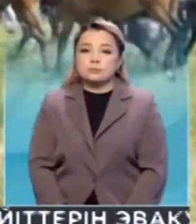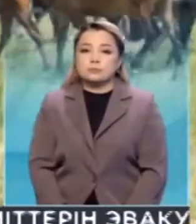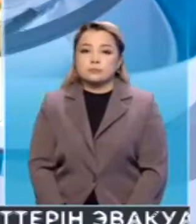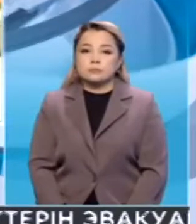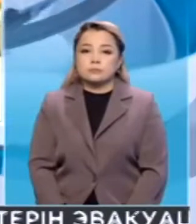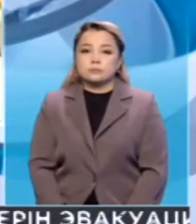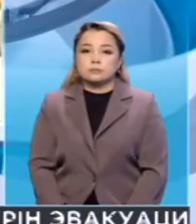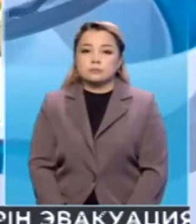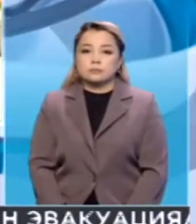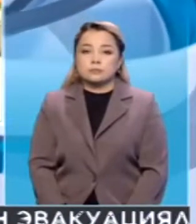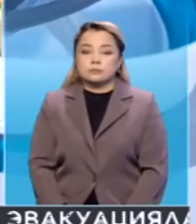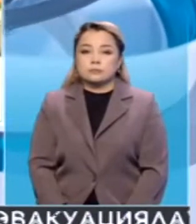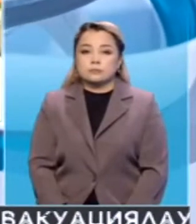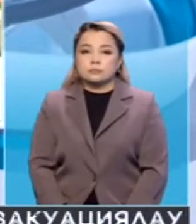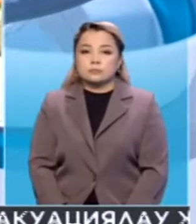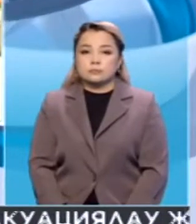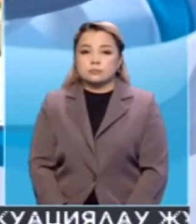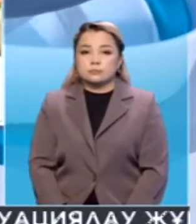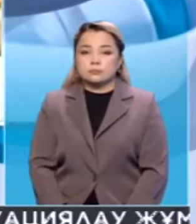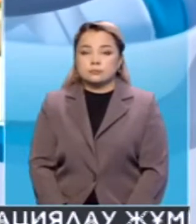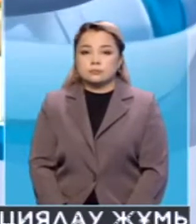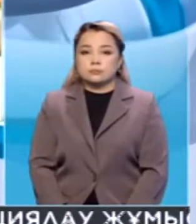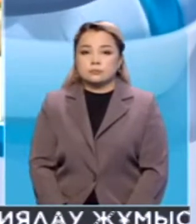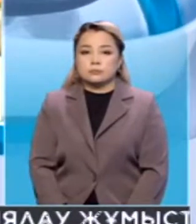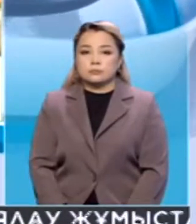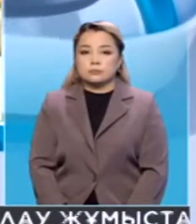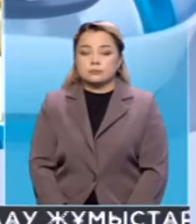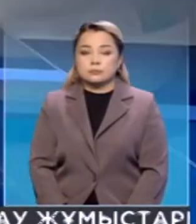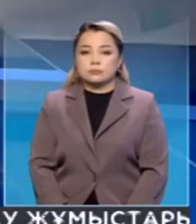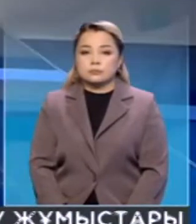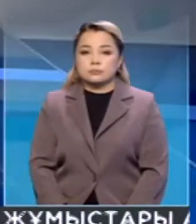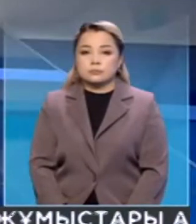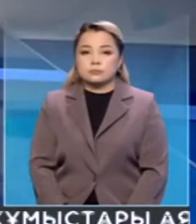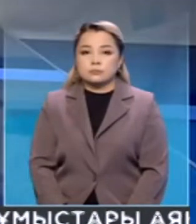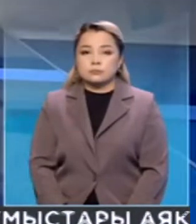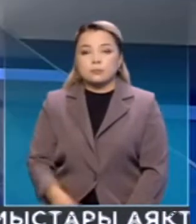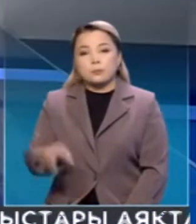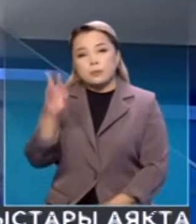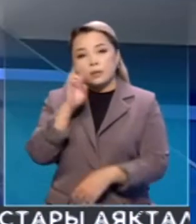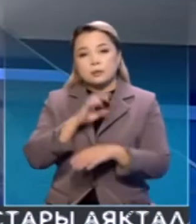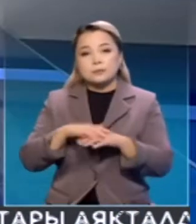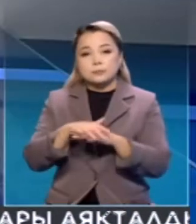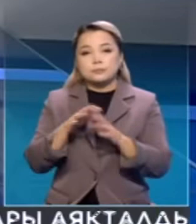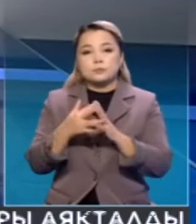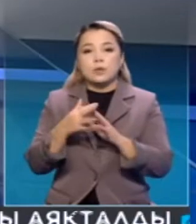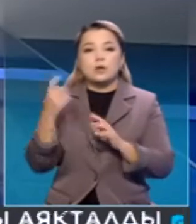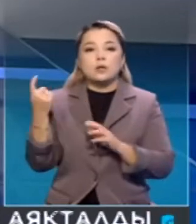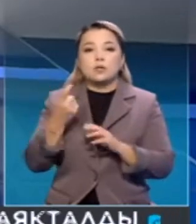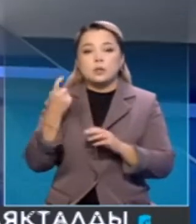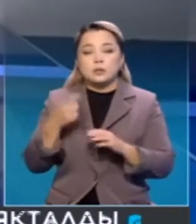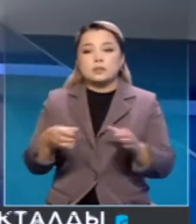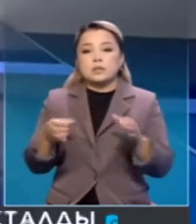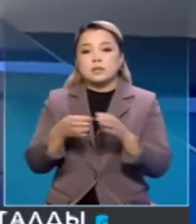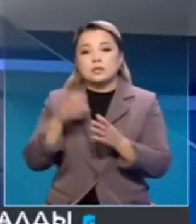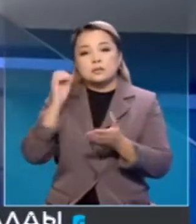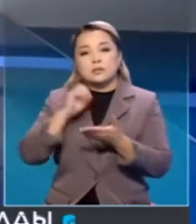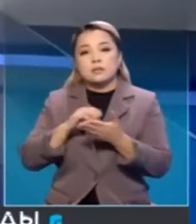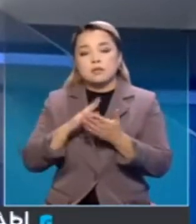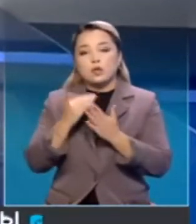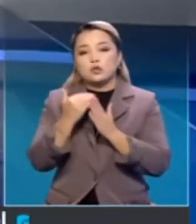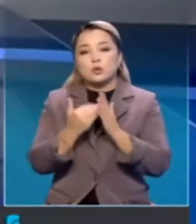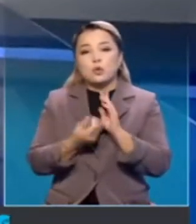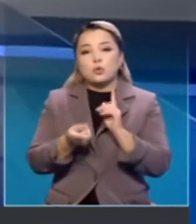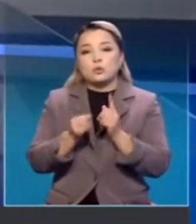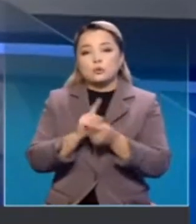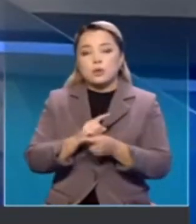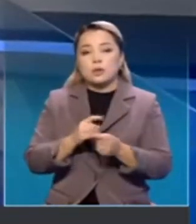Рахмет, Ошан. Жалғастырайық. Еліміздің ауыл шаруашылық саласы цифрлық жүйеге